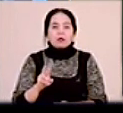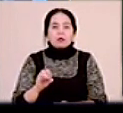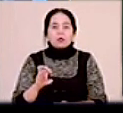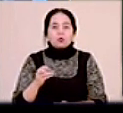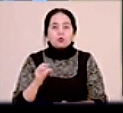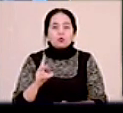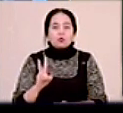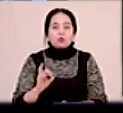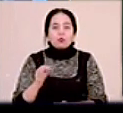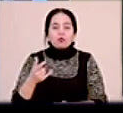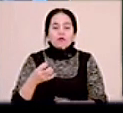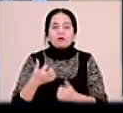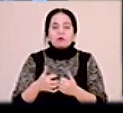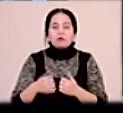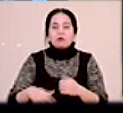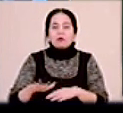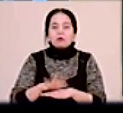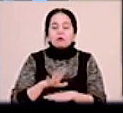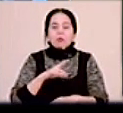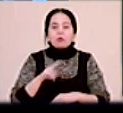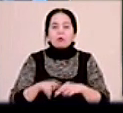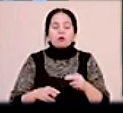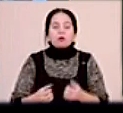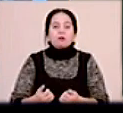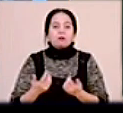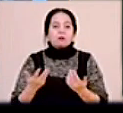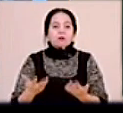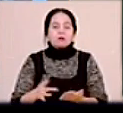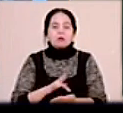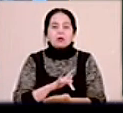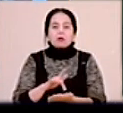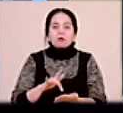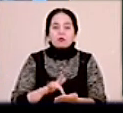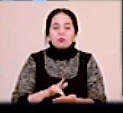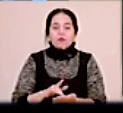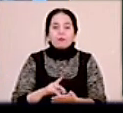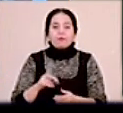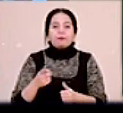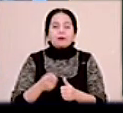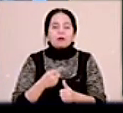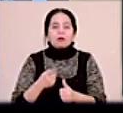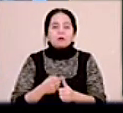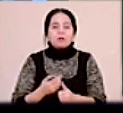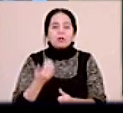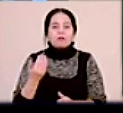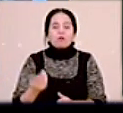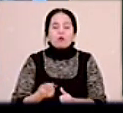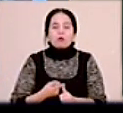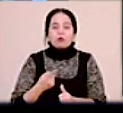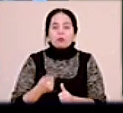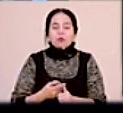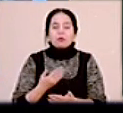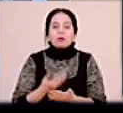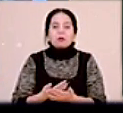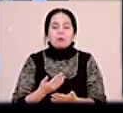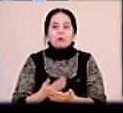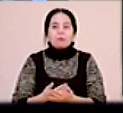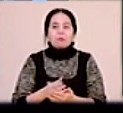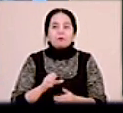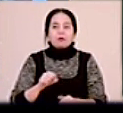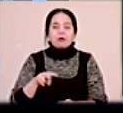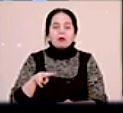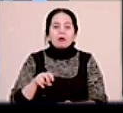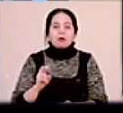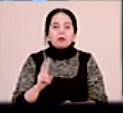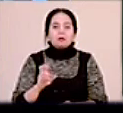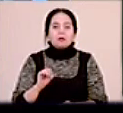Средней Азии было построено несколько городов, названных его именем, например,